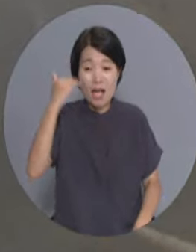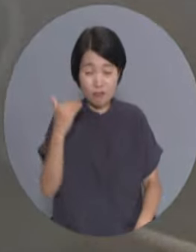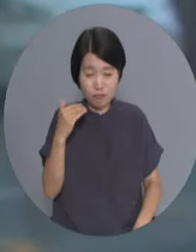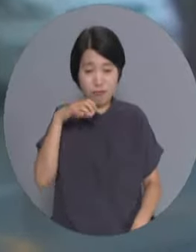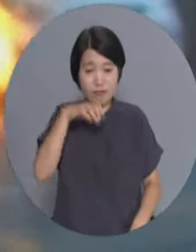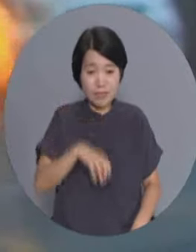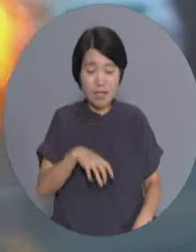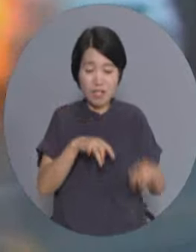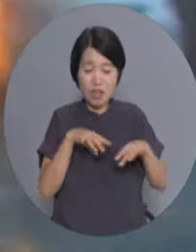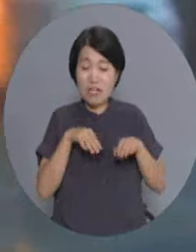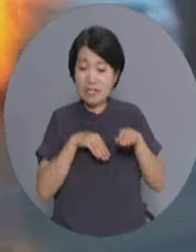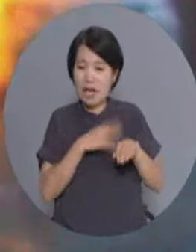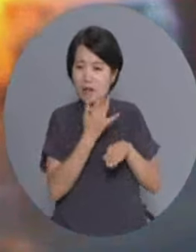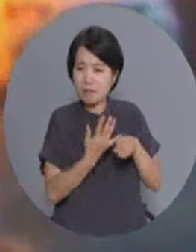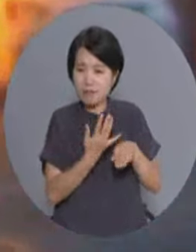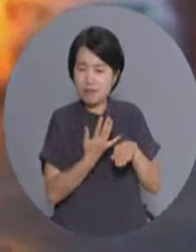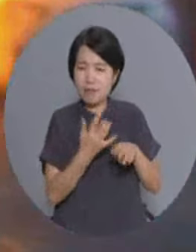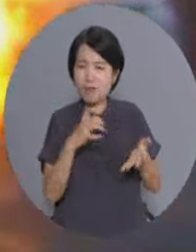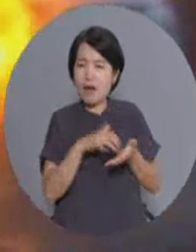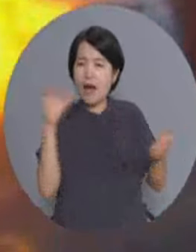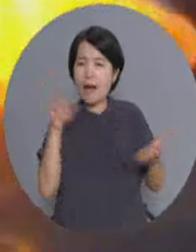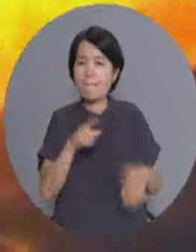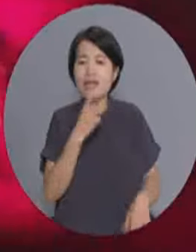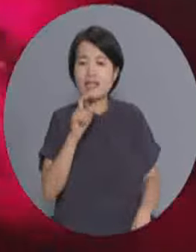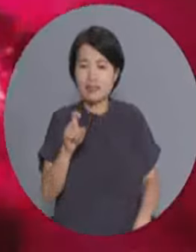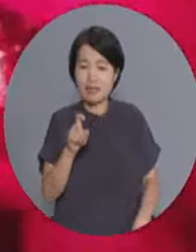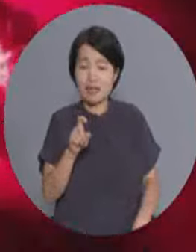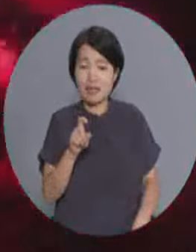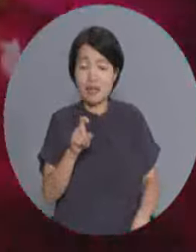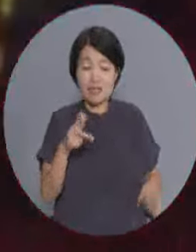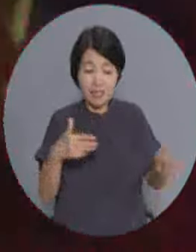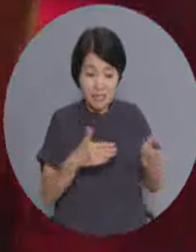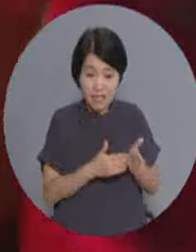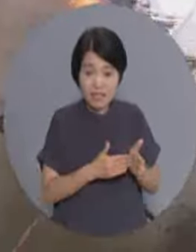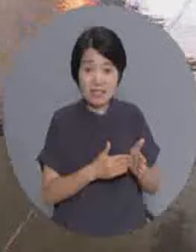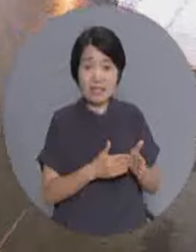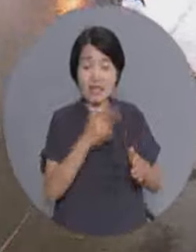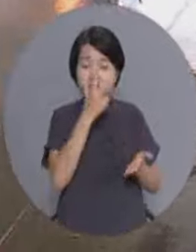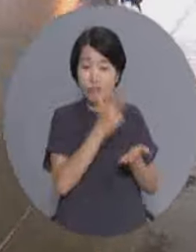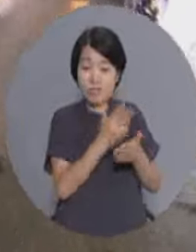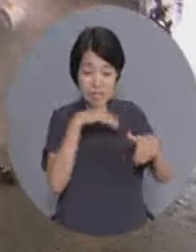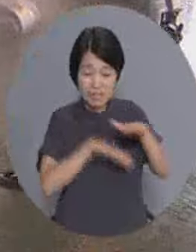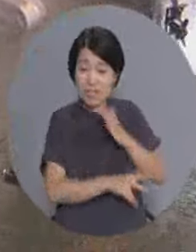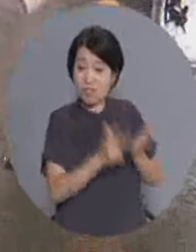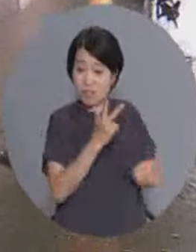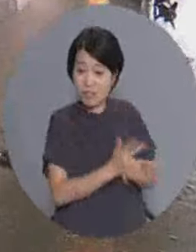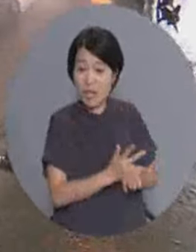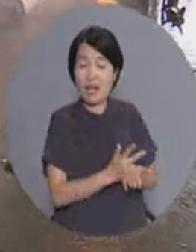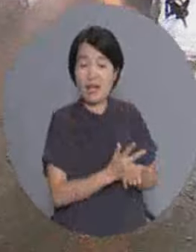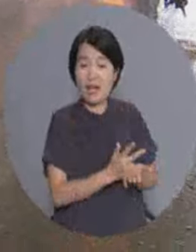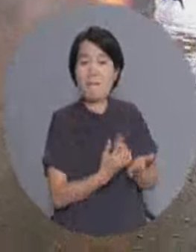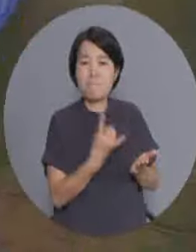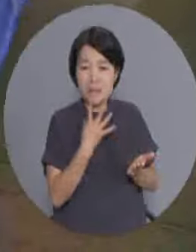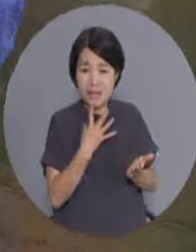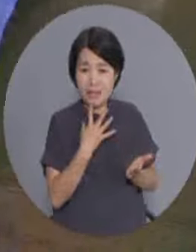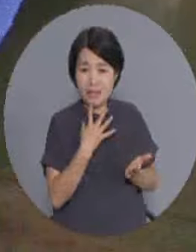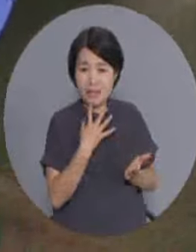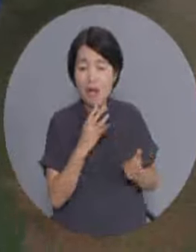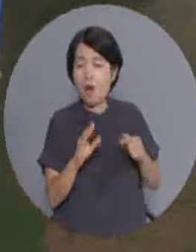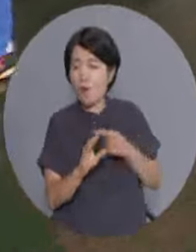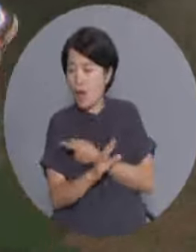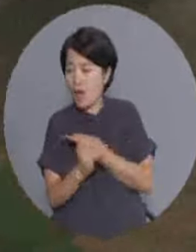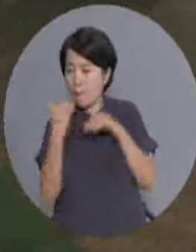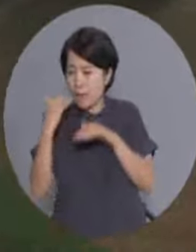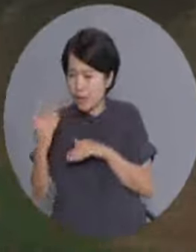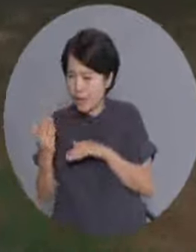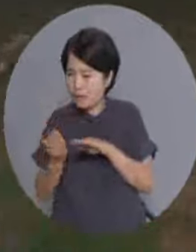전기차 화재는 110여 건. 현재까지는 육상에서만 발생했지만 해경은 바다 위 상황 발생을 대비해 훈련